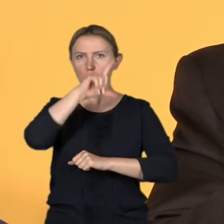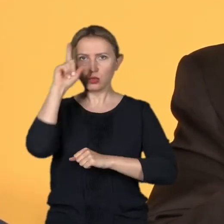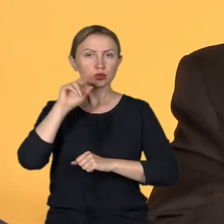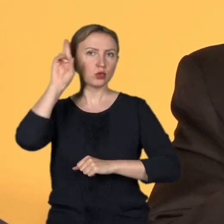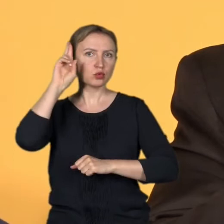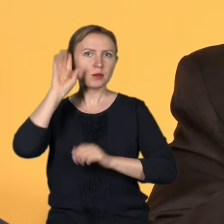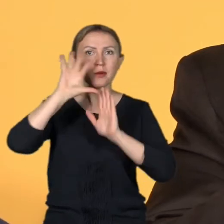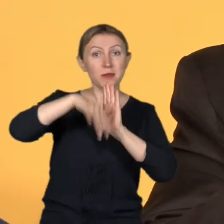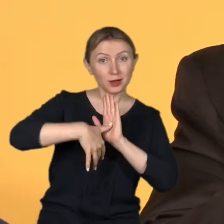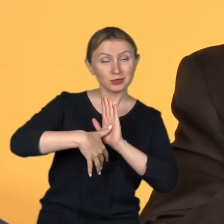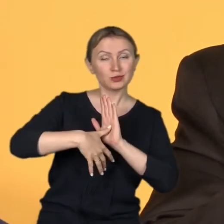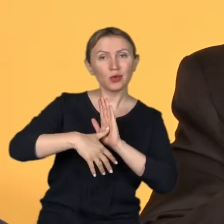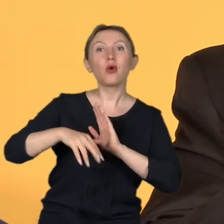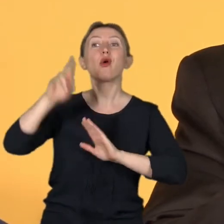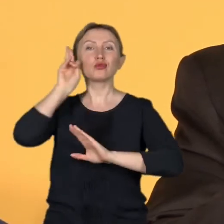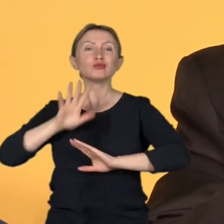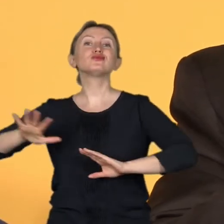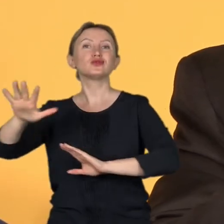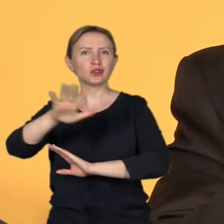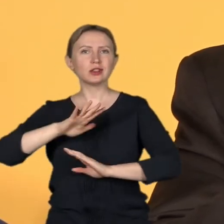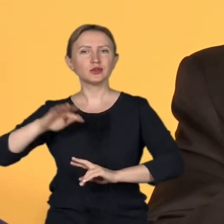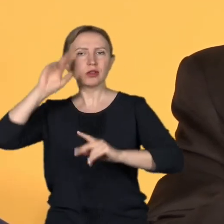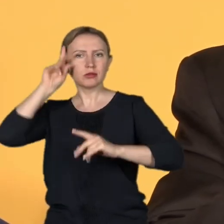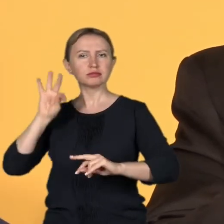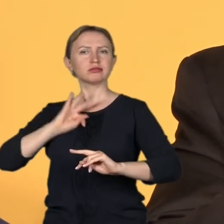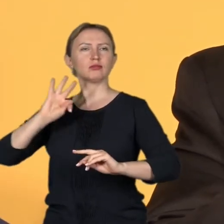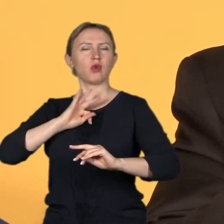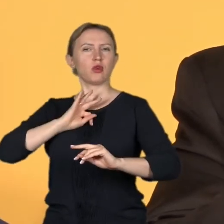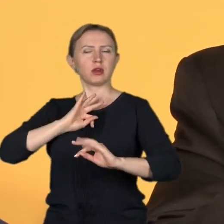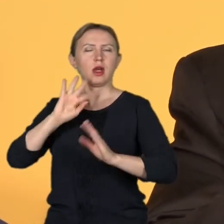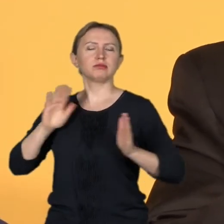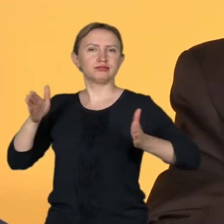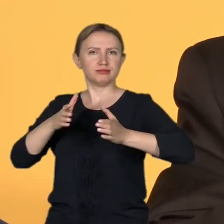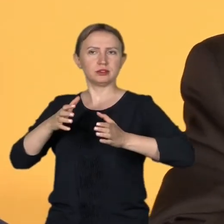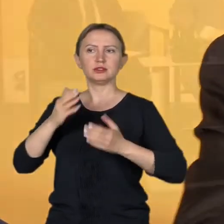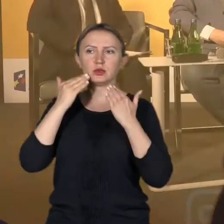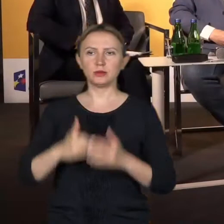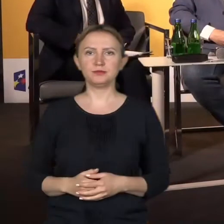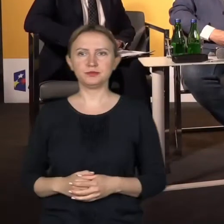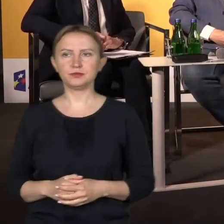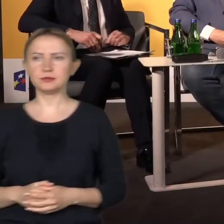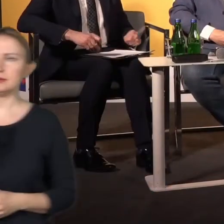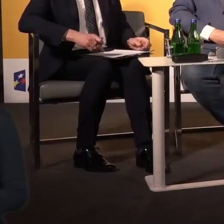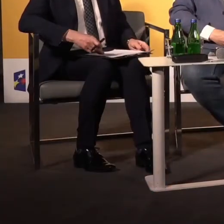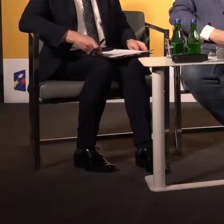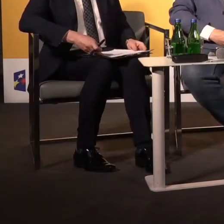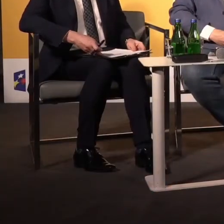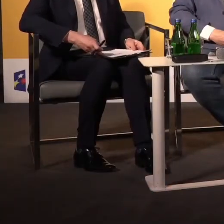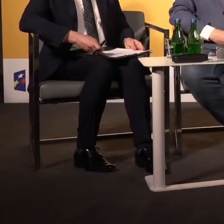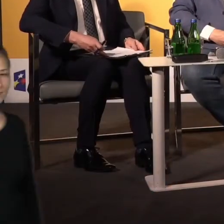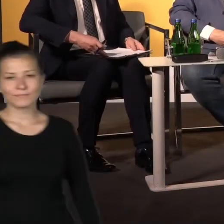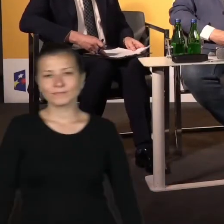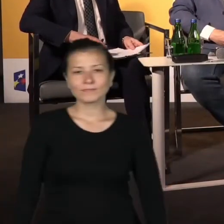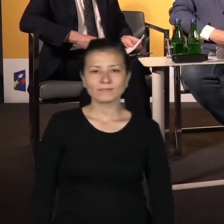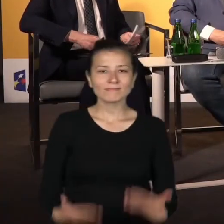ludzie rozumieją miasto, rozumieją przestrzeń i identyfikują się ze swoją małą ojczyzną. Dziękuję. Dziękuję bardzo, panie